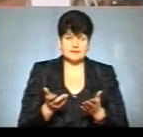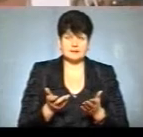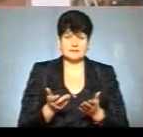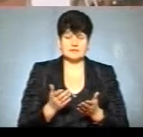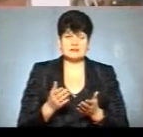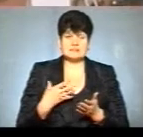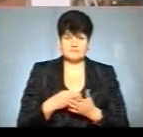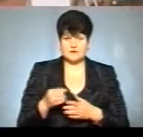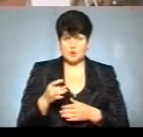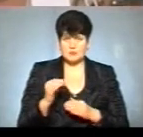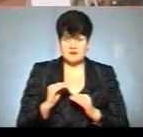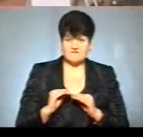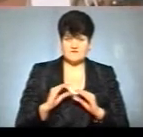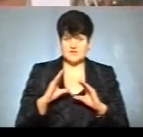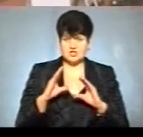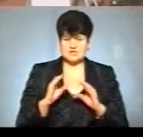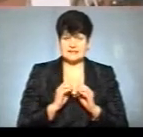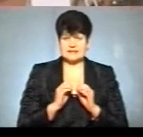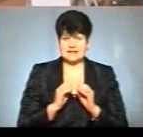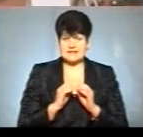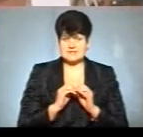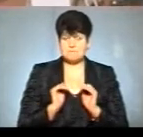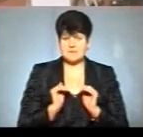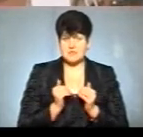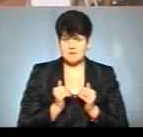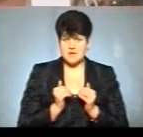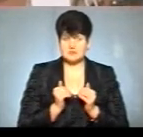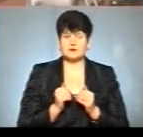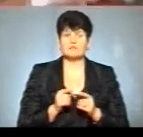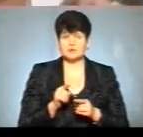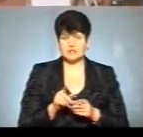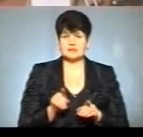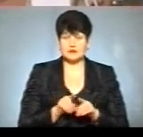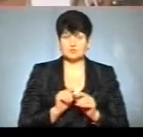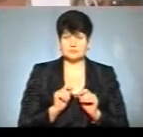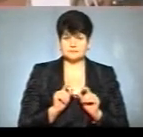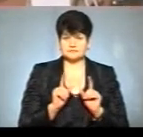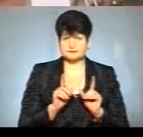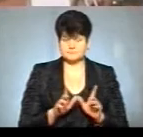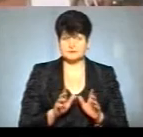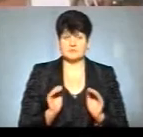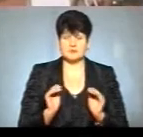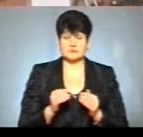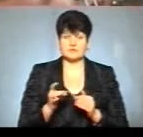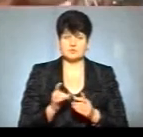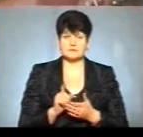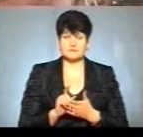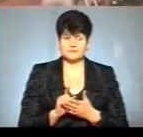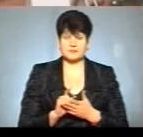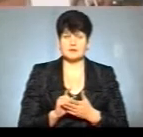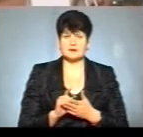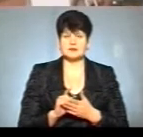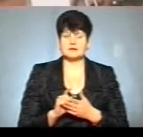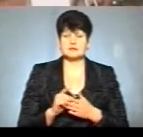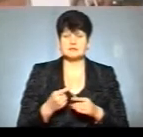свій розмір пенсії вищий за 10 мінімальних, відповідно, в них теж при підвищенні мінімального розміру пенсії відпускається